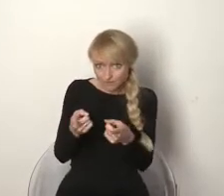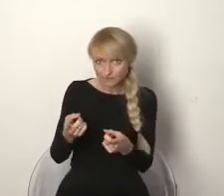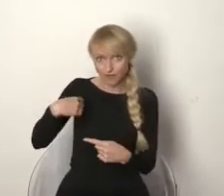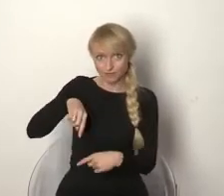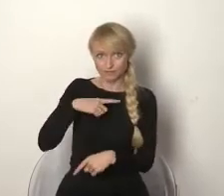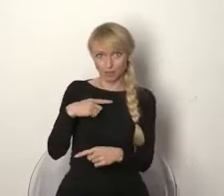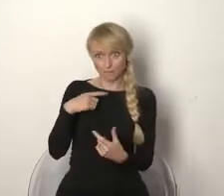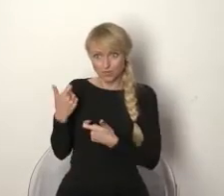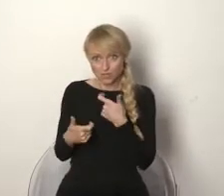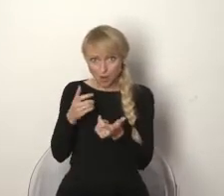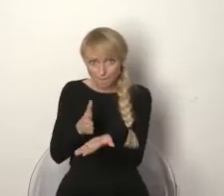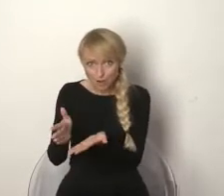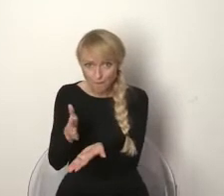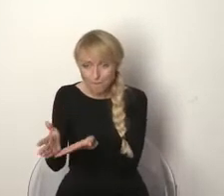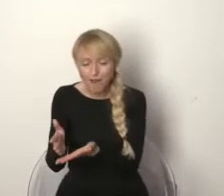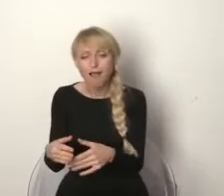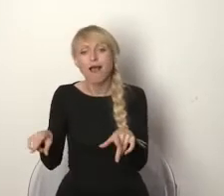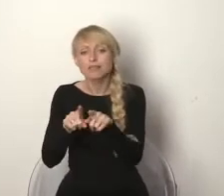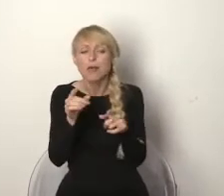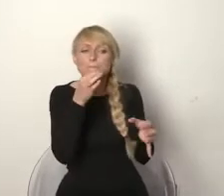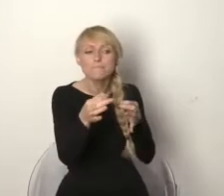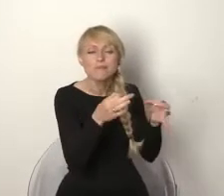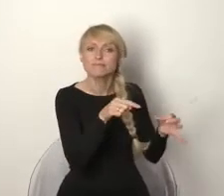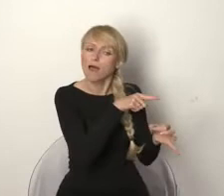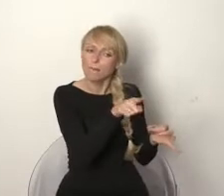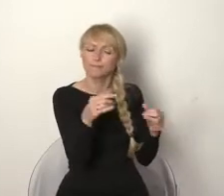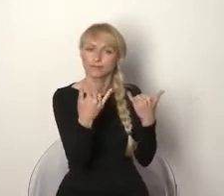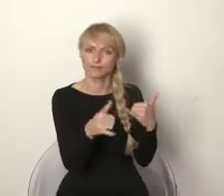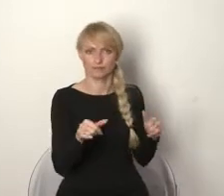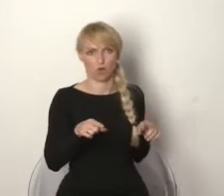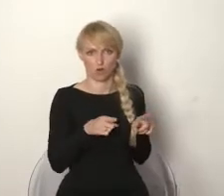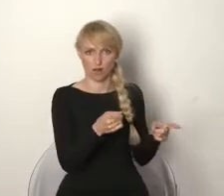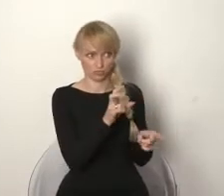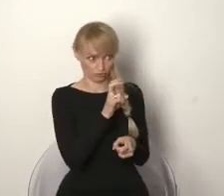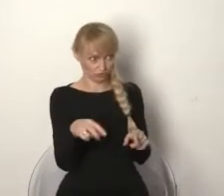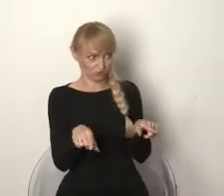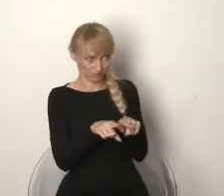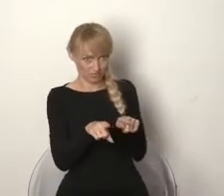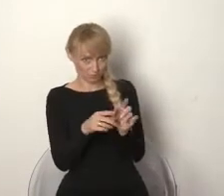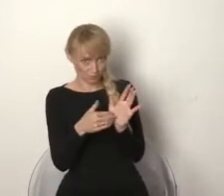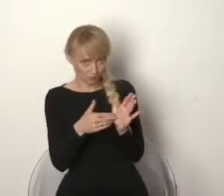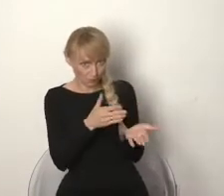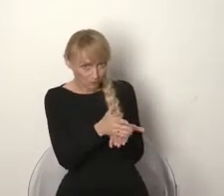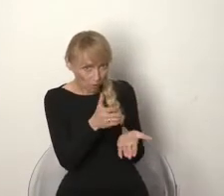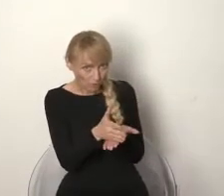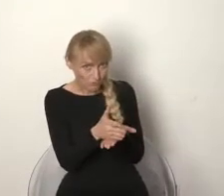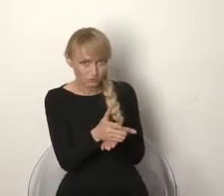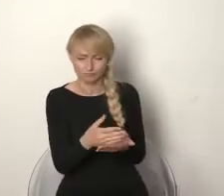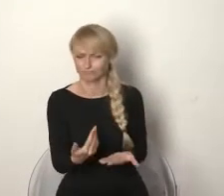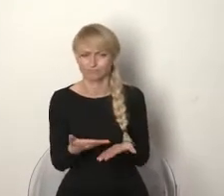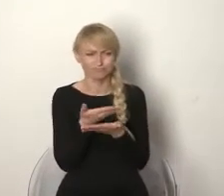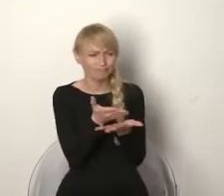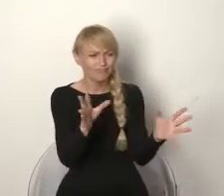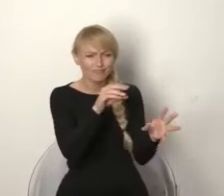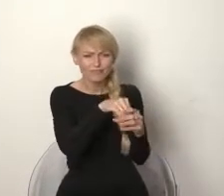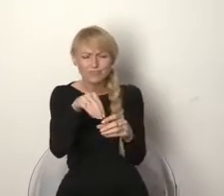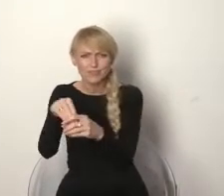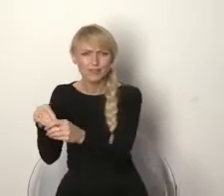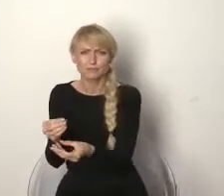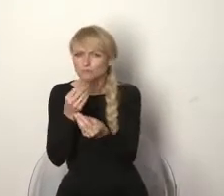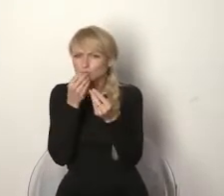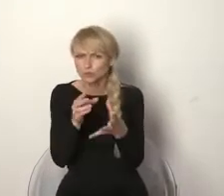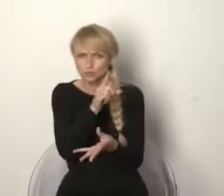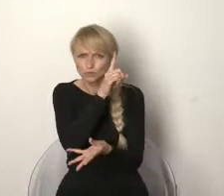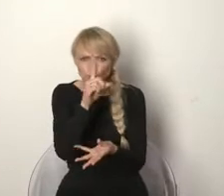potrzebują. I ponieważ są to fantastyczne organizacje, fantastyczni ludzie, z którymi tam współpracujemy, bardzo dbający o